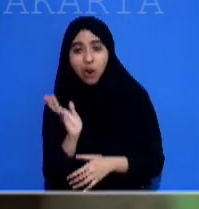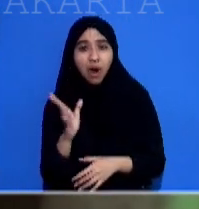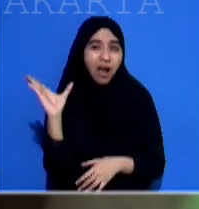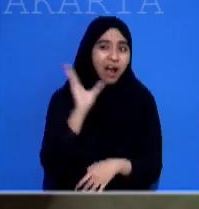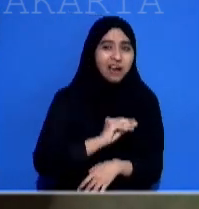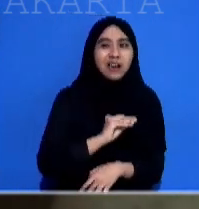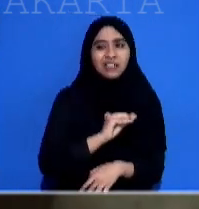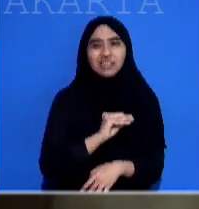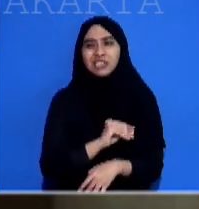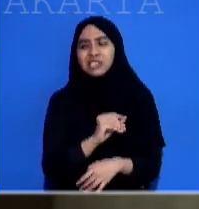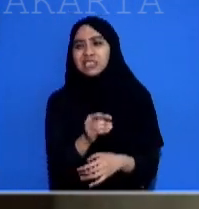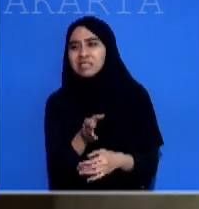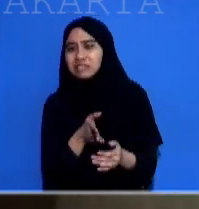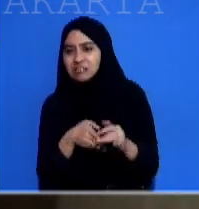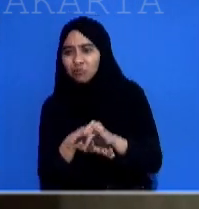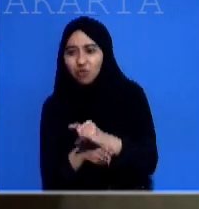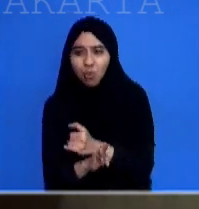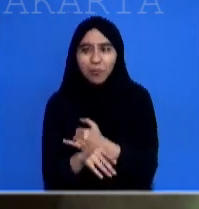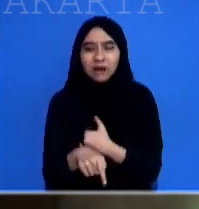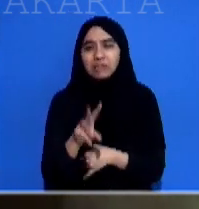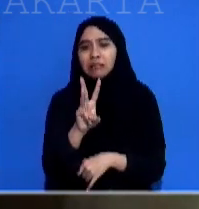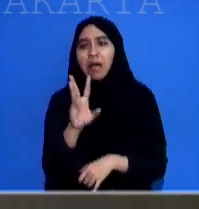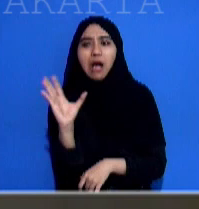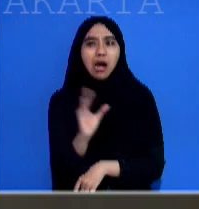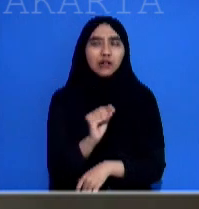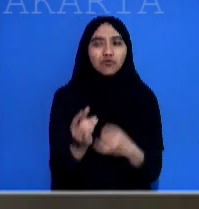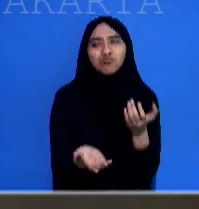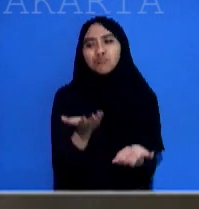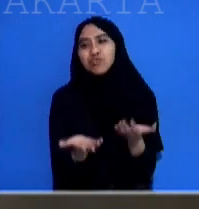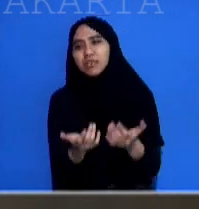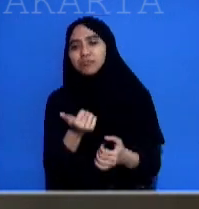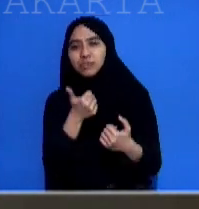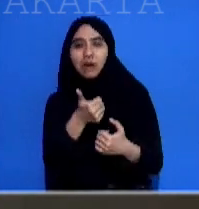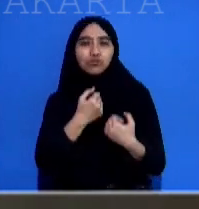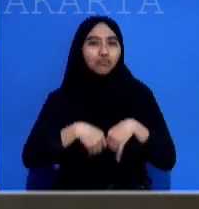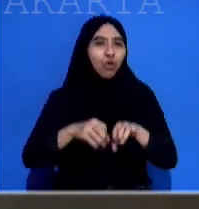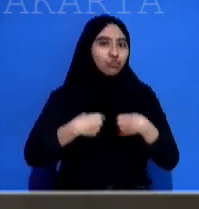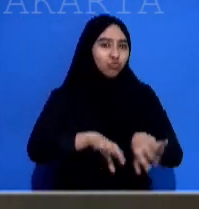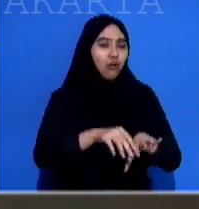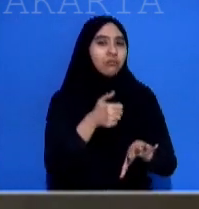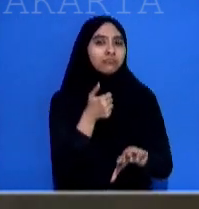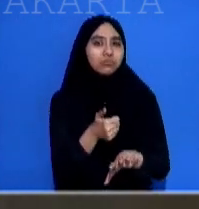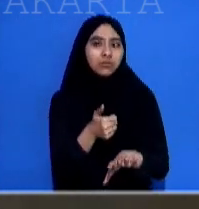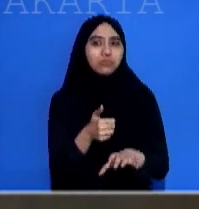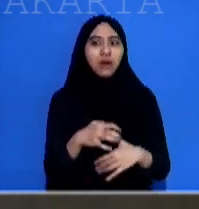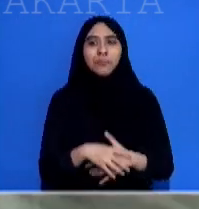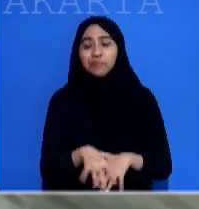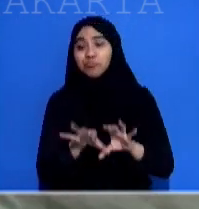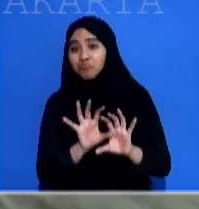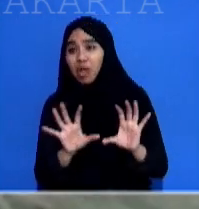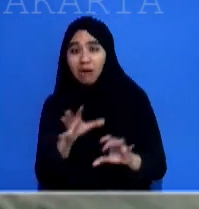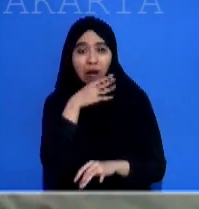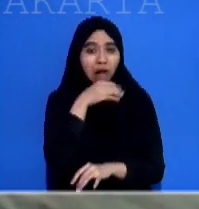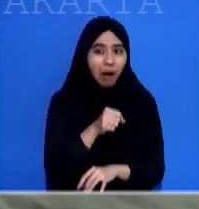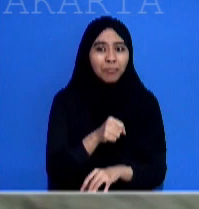tigang dinten saengga tasih wonten wekdal kangge nyati mendo-mendonipun menika. Ing lapakipun menika Eva nyati maneka werni jinis mendo